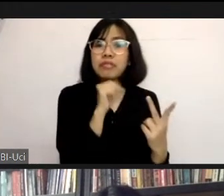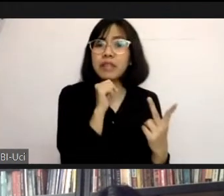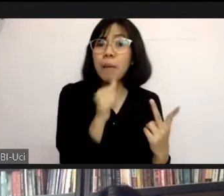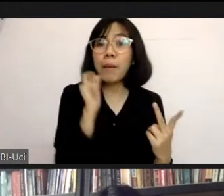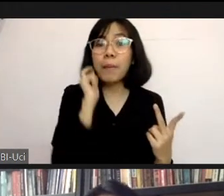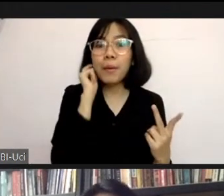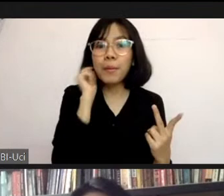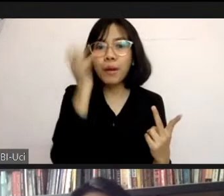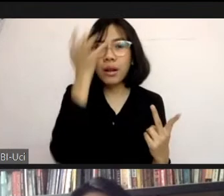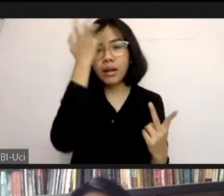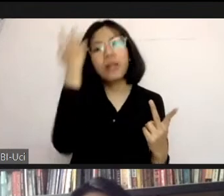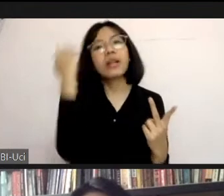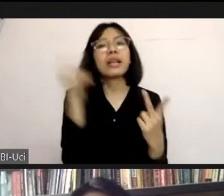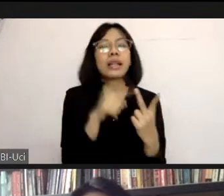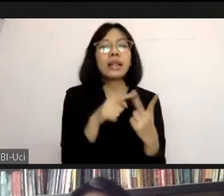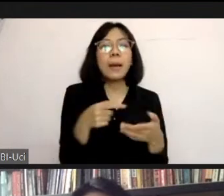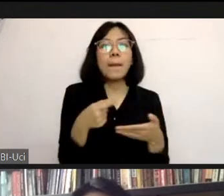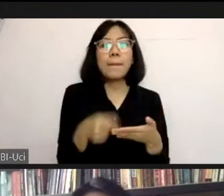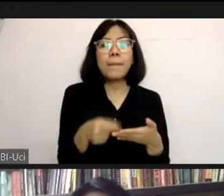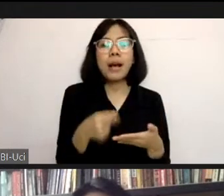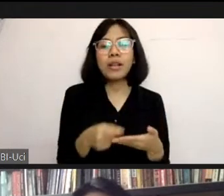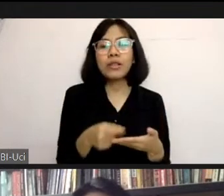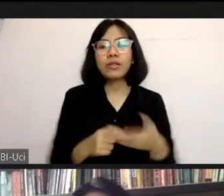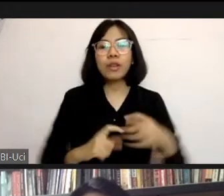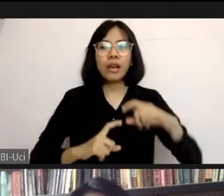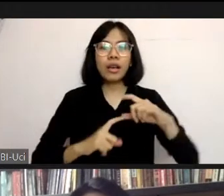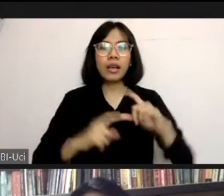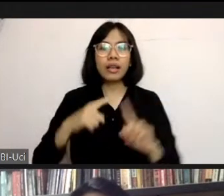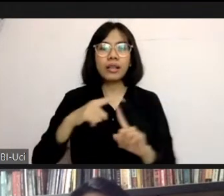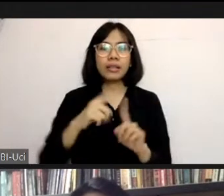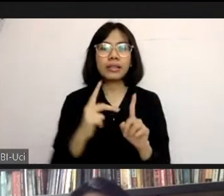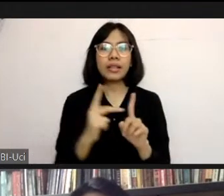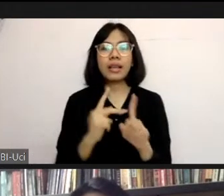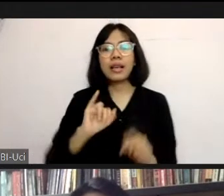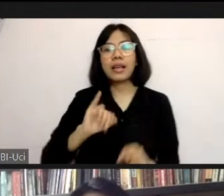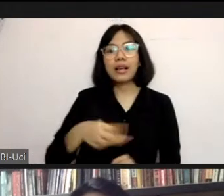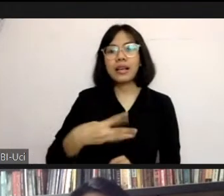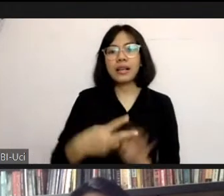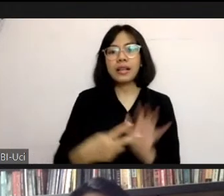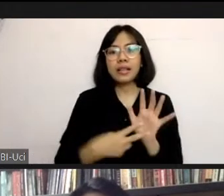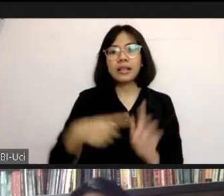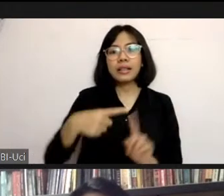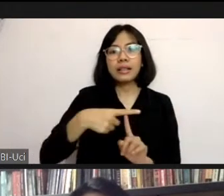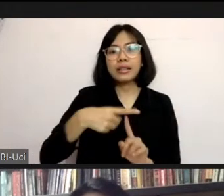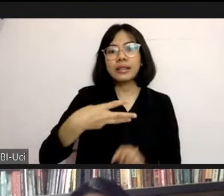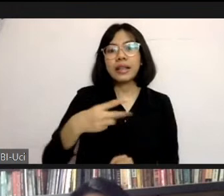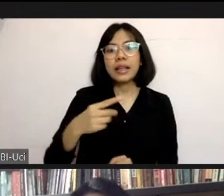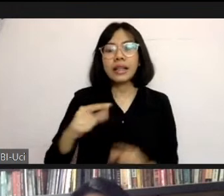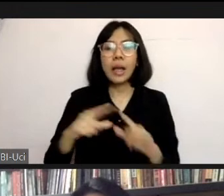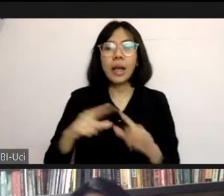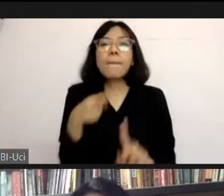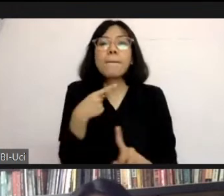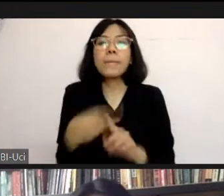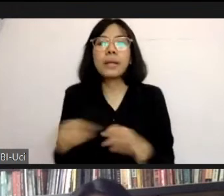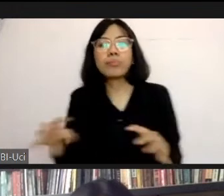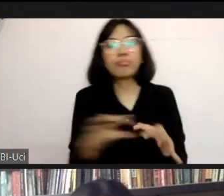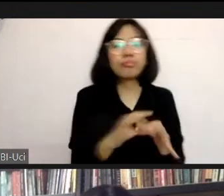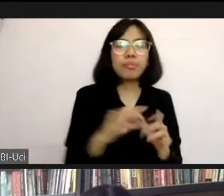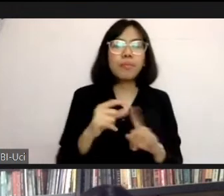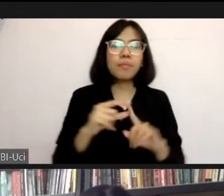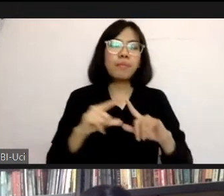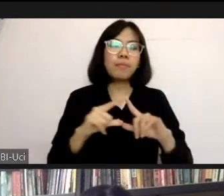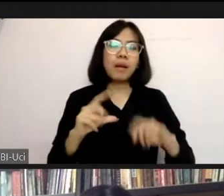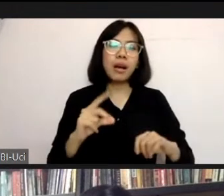Fani adalah mahasiswa di Sekolah Tinggi Hukum Indonesia Jentera, sekaligus relawan para medis jalanan. Kemudian yang ketiga nanti